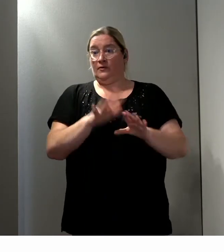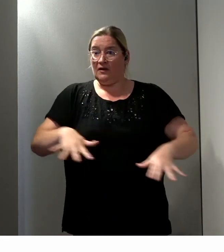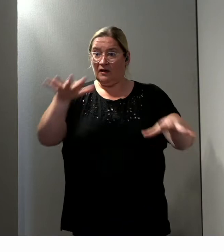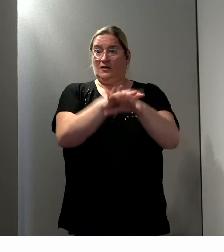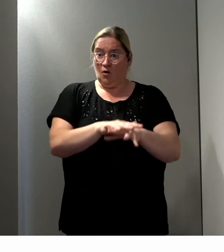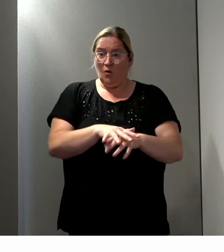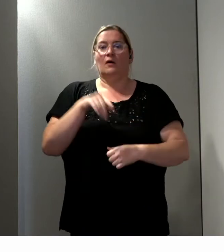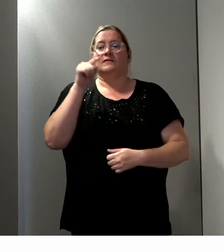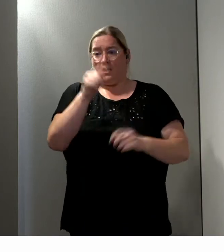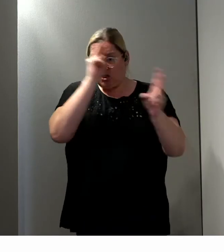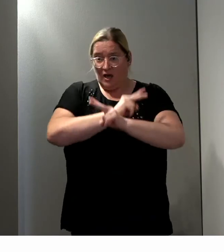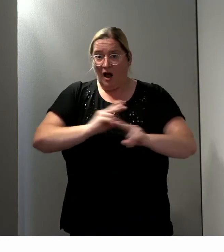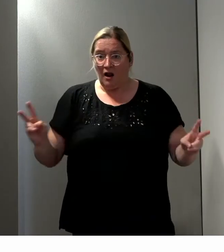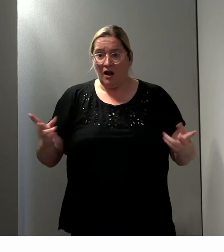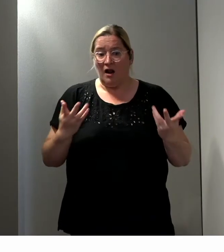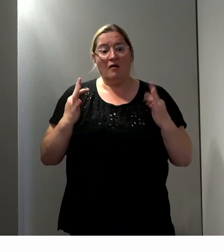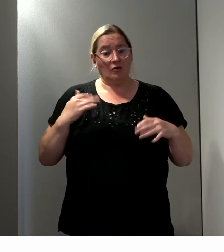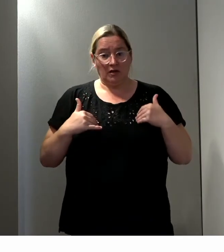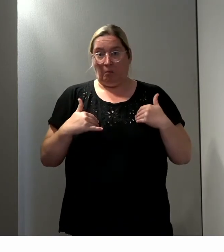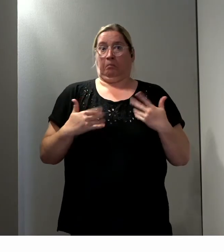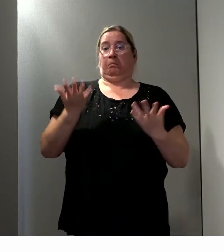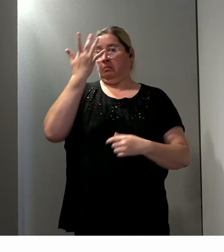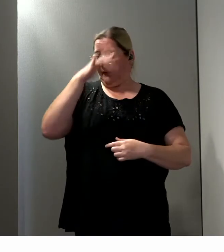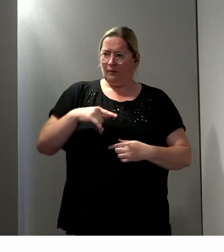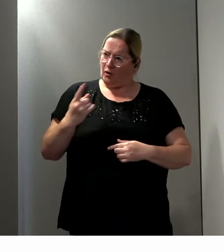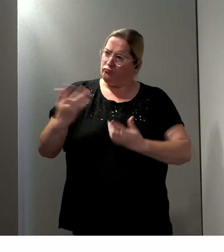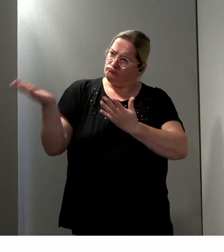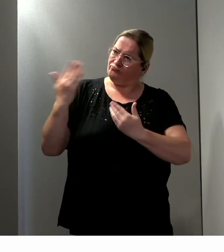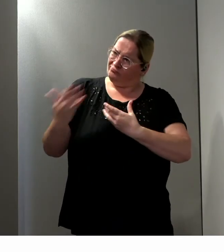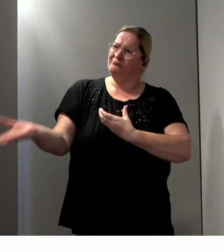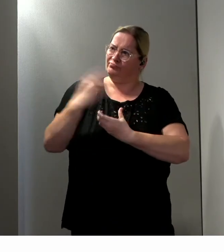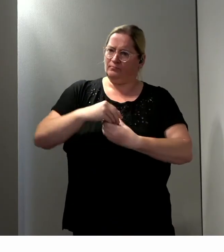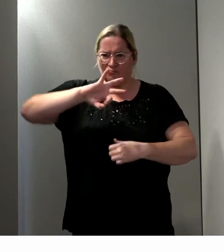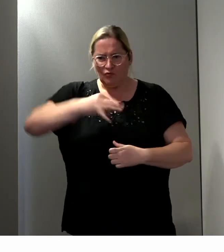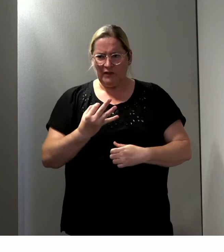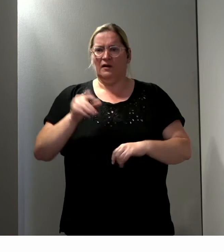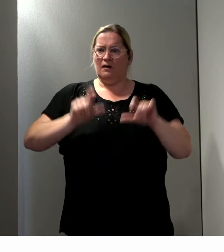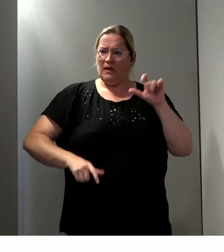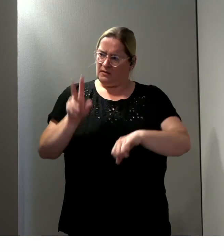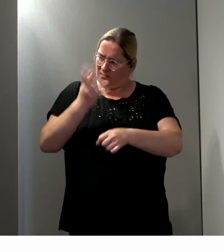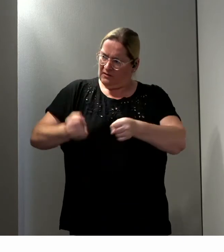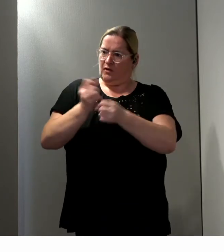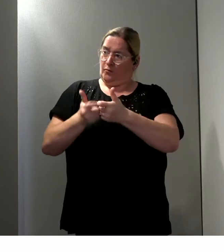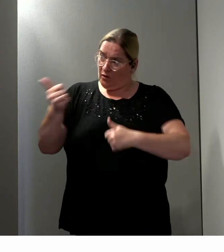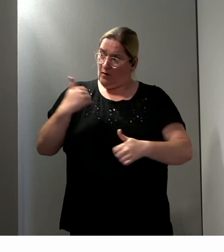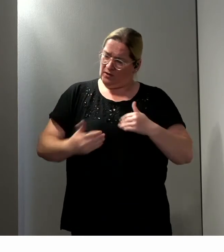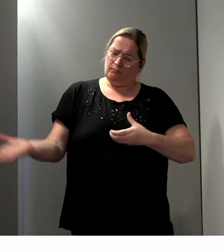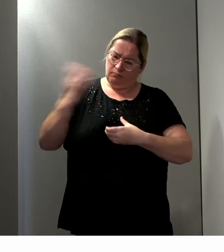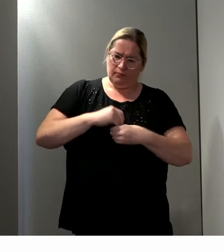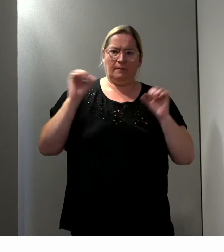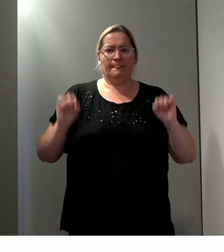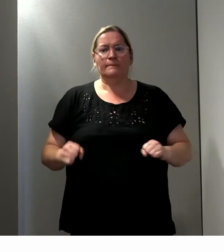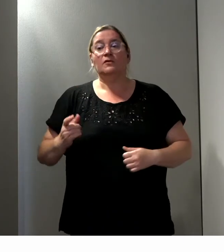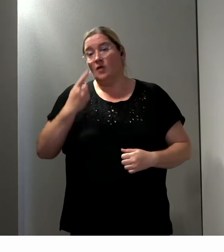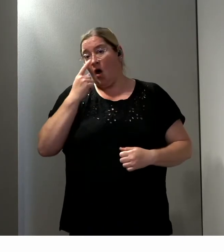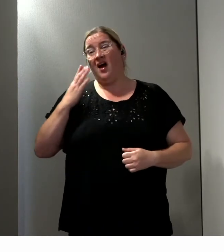ils ne connaissent absolument pas ou de très loin, et qui ont envie complètement d'intégrer dans leur écosystème ces entrepreneurs. Et je pense que l'avenir